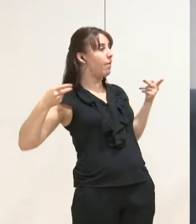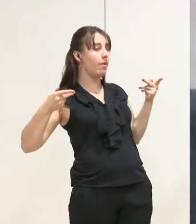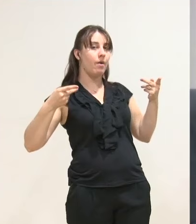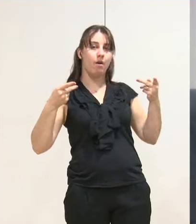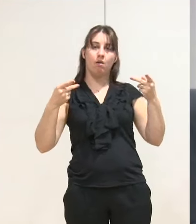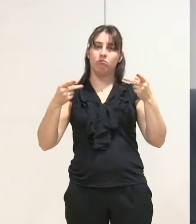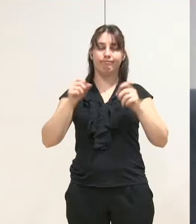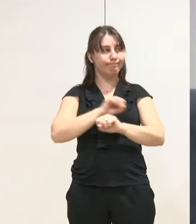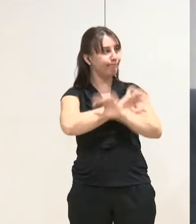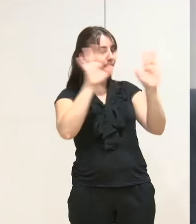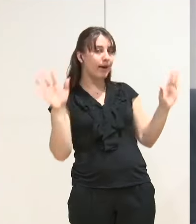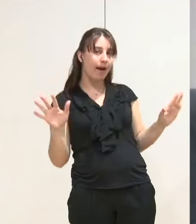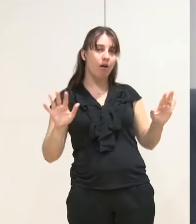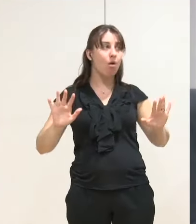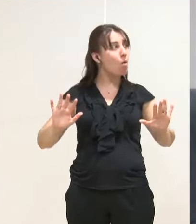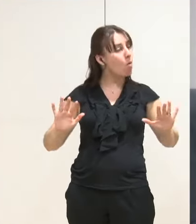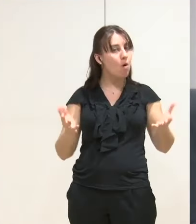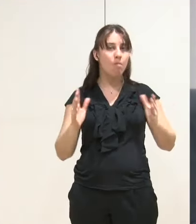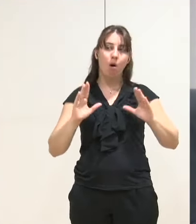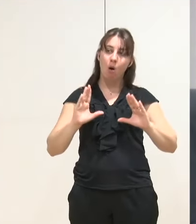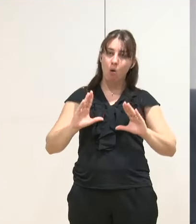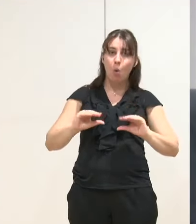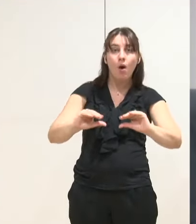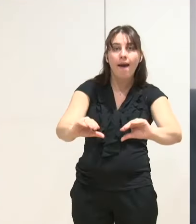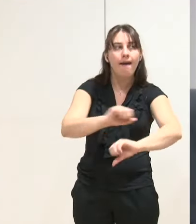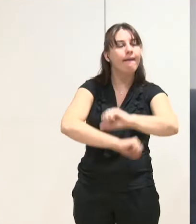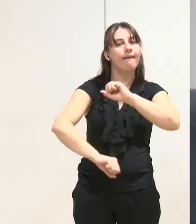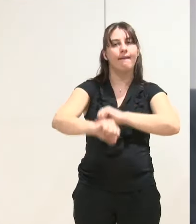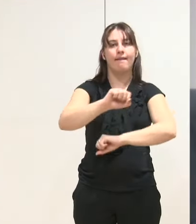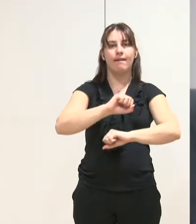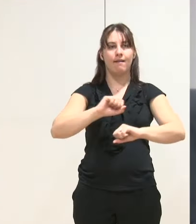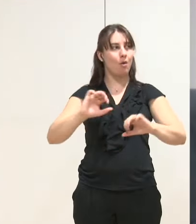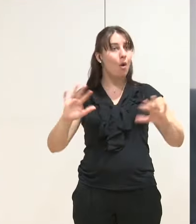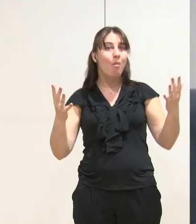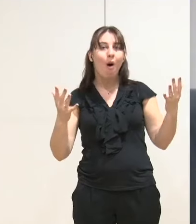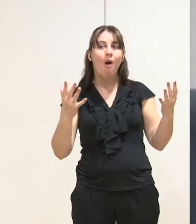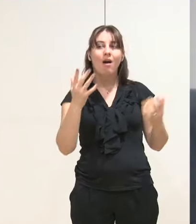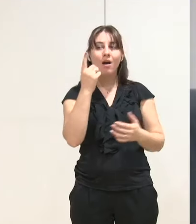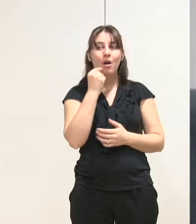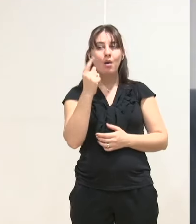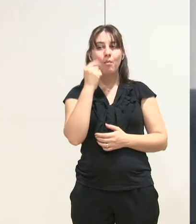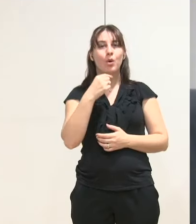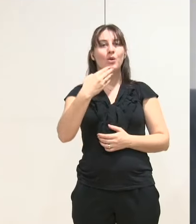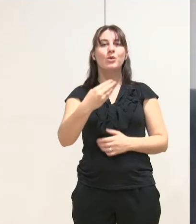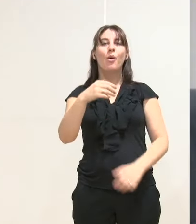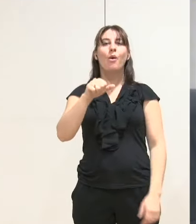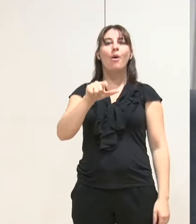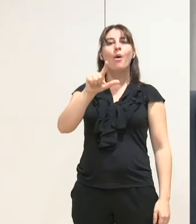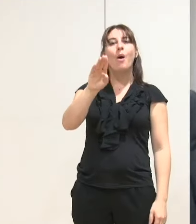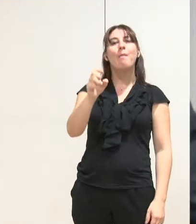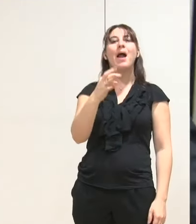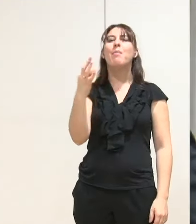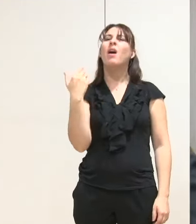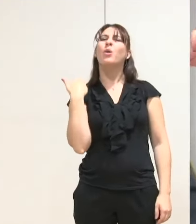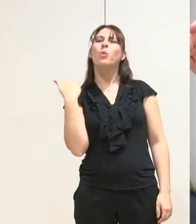allez répondre au fond à toutes les remarques de Monsieur balbet tout à l'heure sur